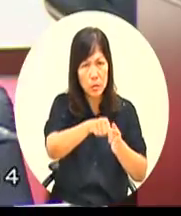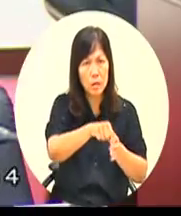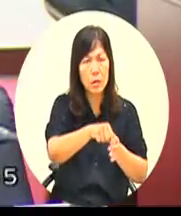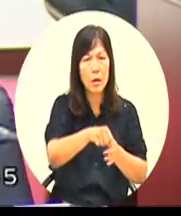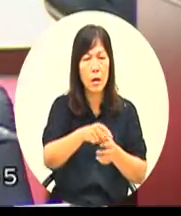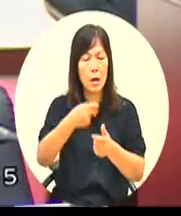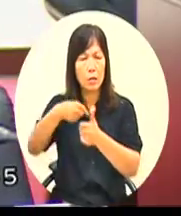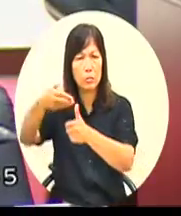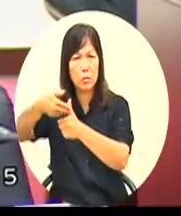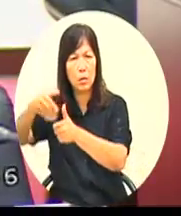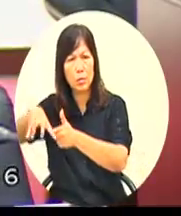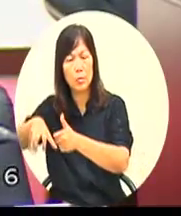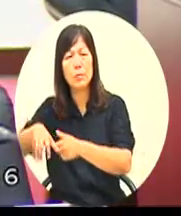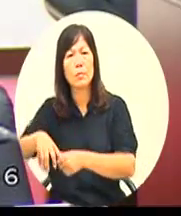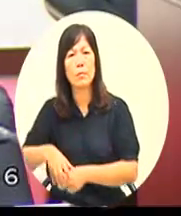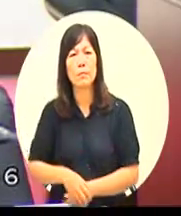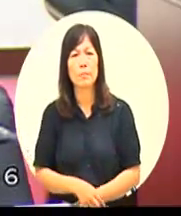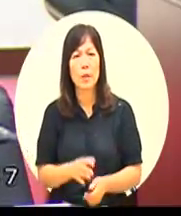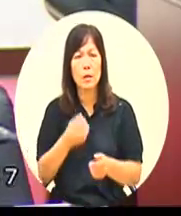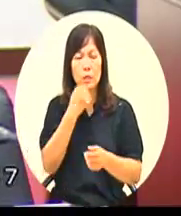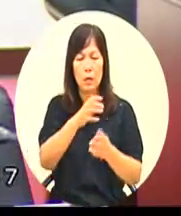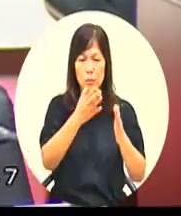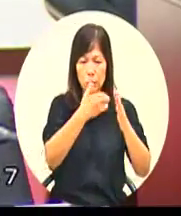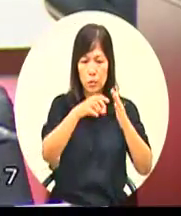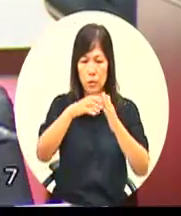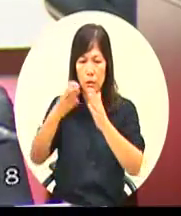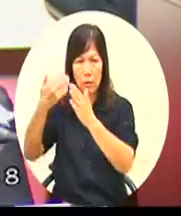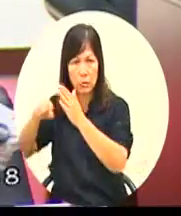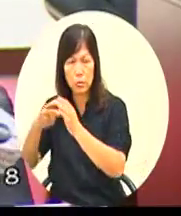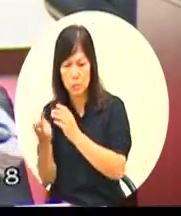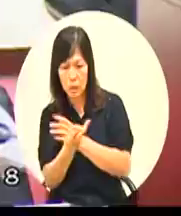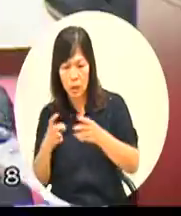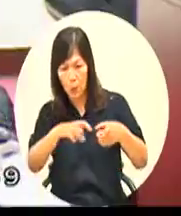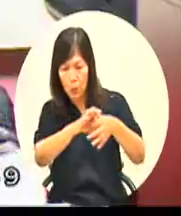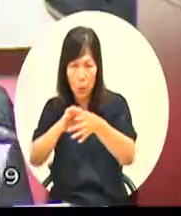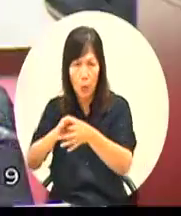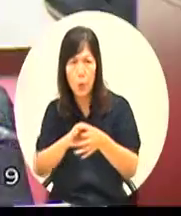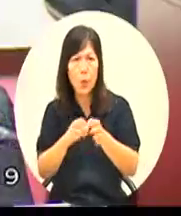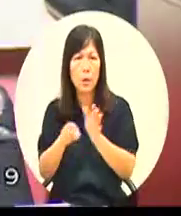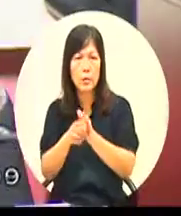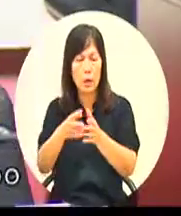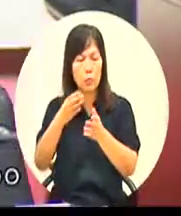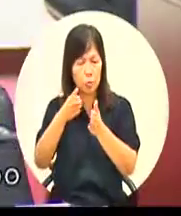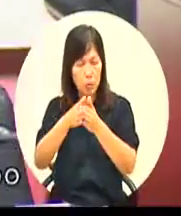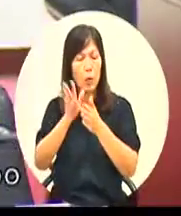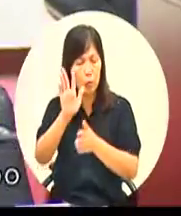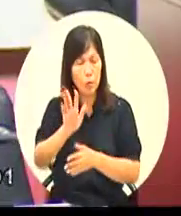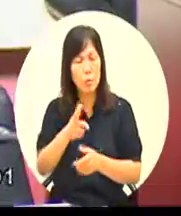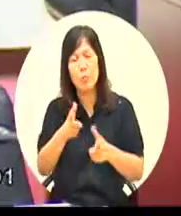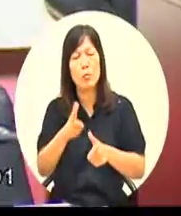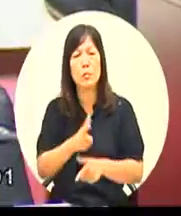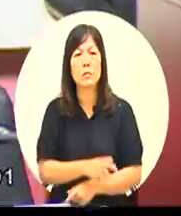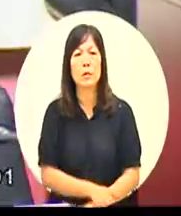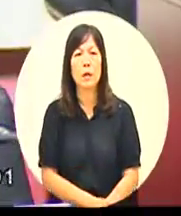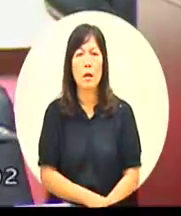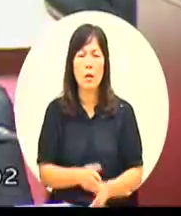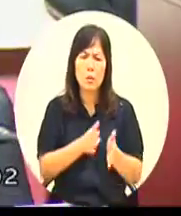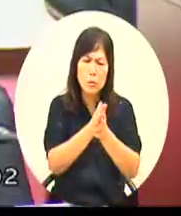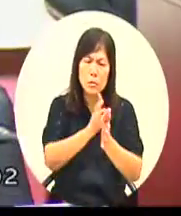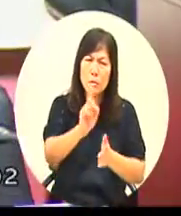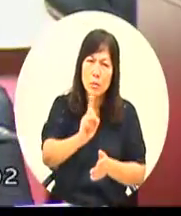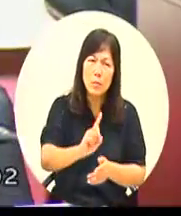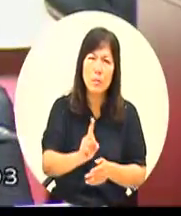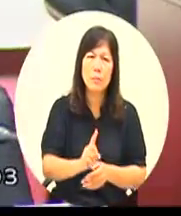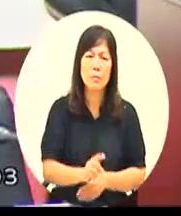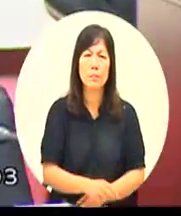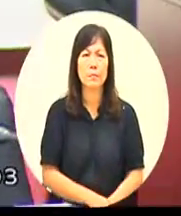个跨校这个策略联盟里面应该有的。我看怎么洗手，